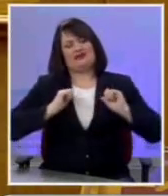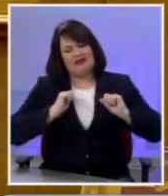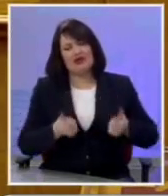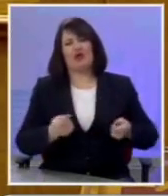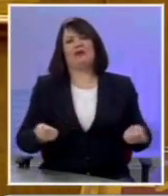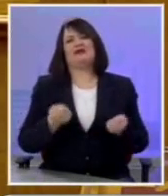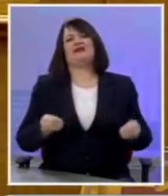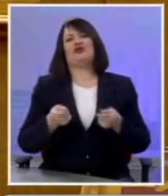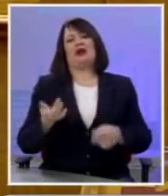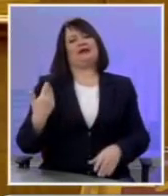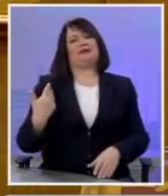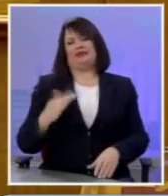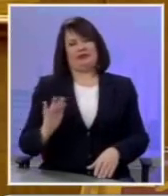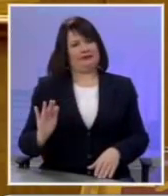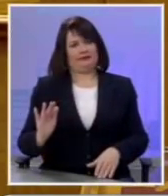να κάνετε στο πρόσφατο παρελθόν.